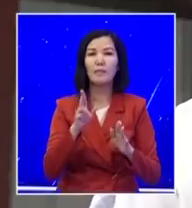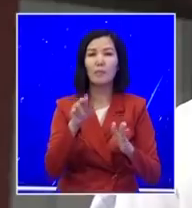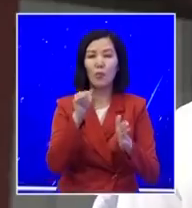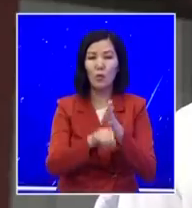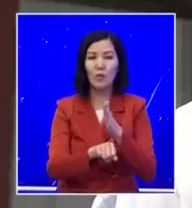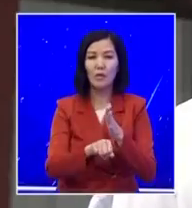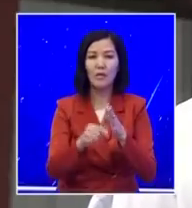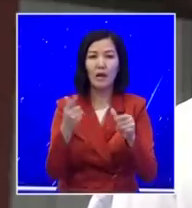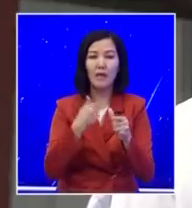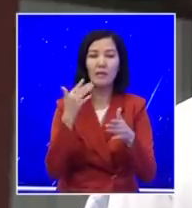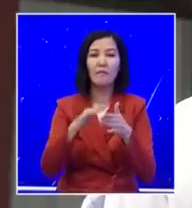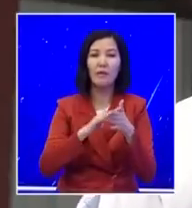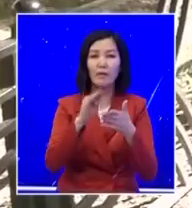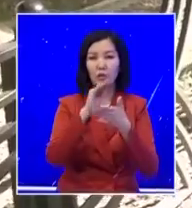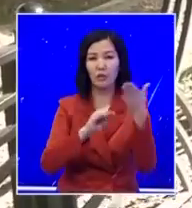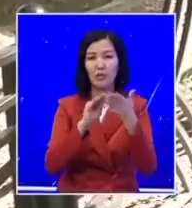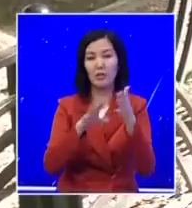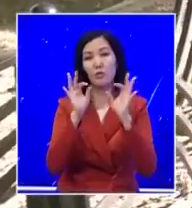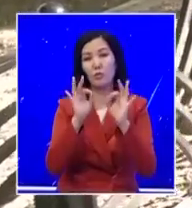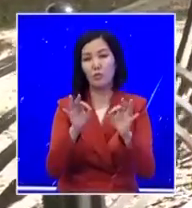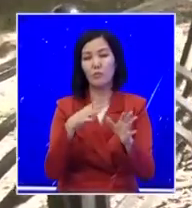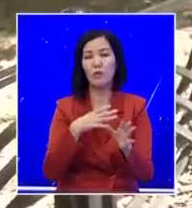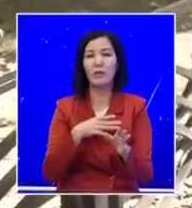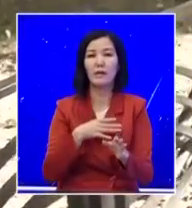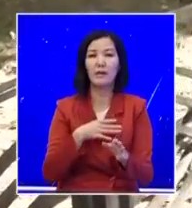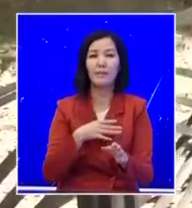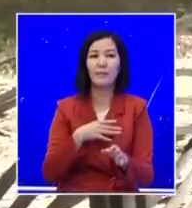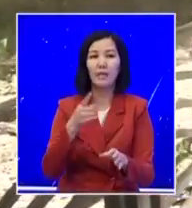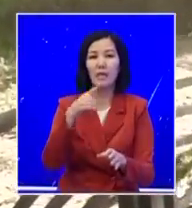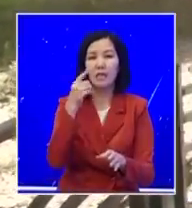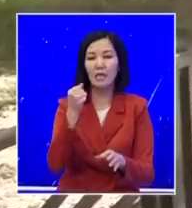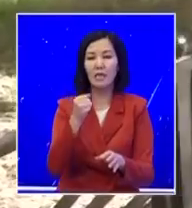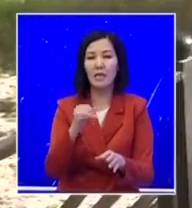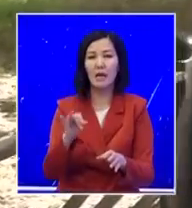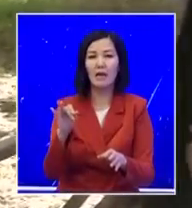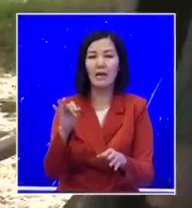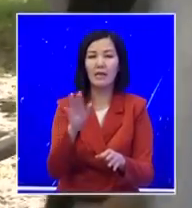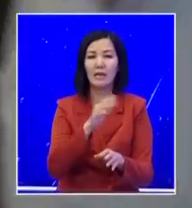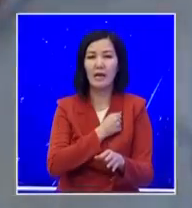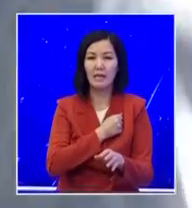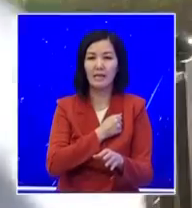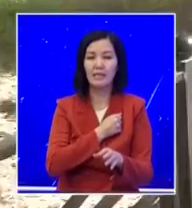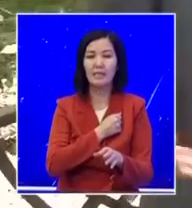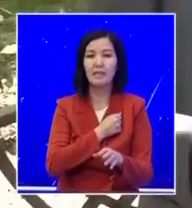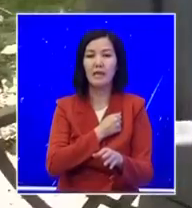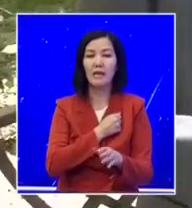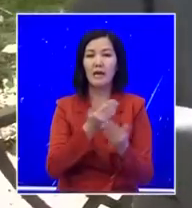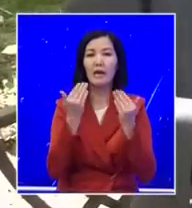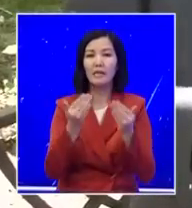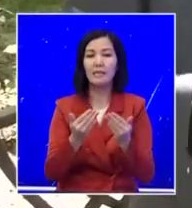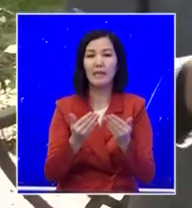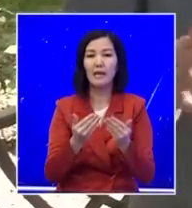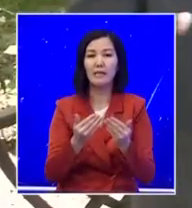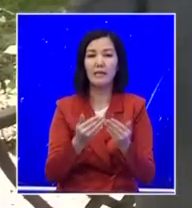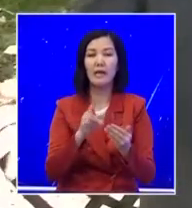жөндерін жазып қойса өте тамаша болады. Ұлт үшін тіл анасы болғанда тағлымды тарихы атасы болары сөзсіз. Біз